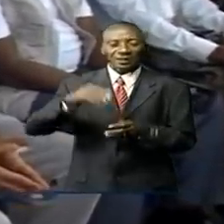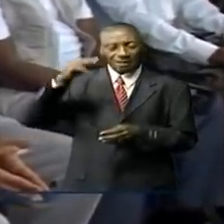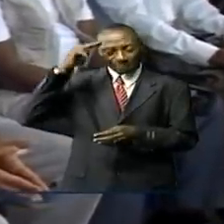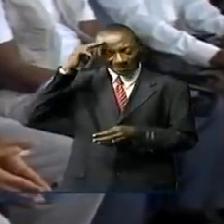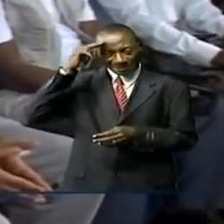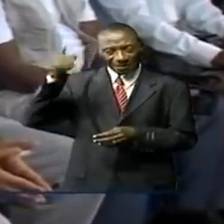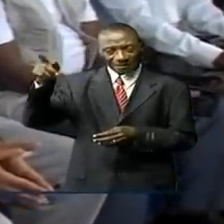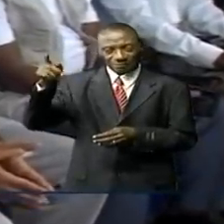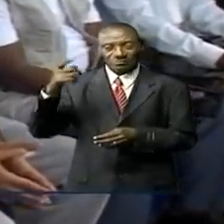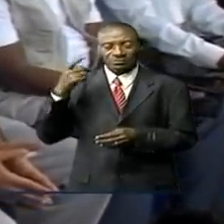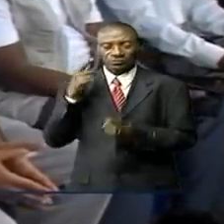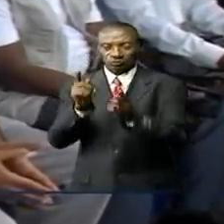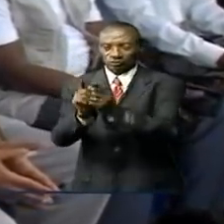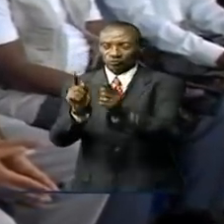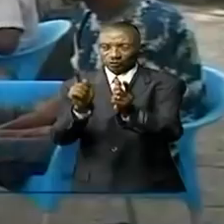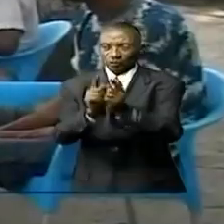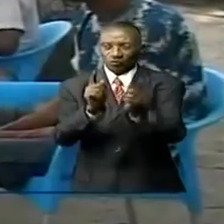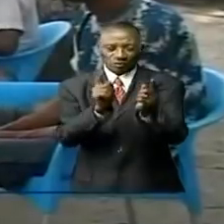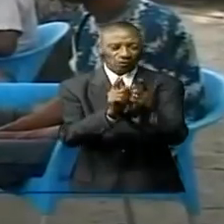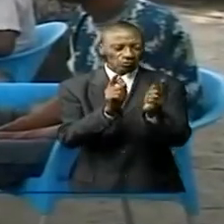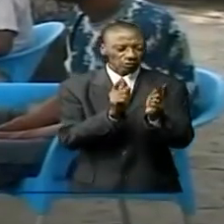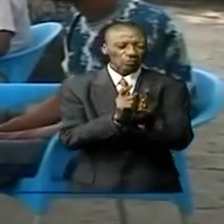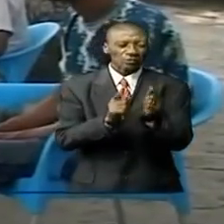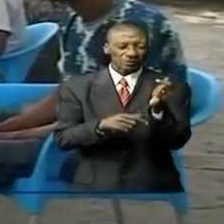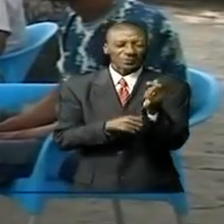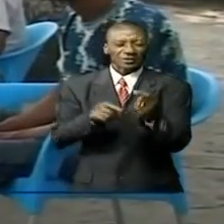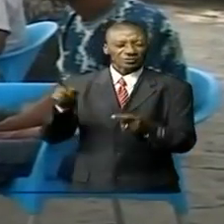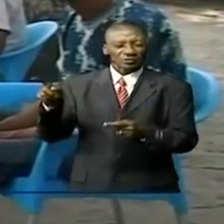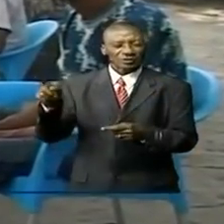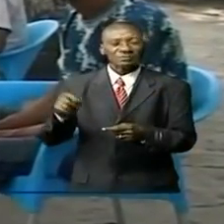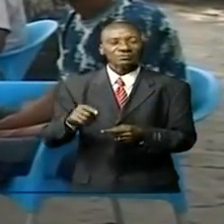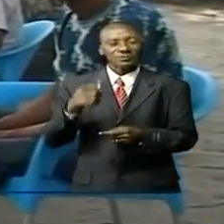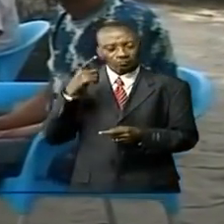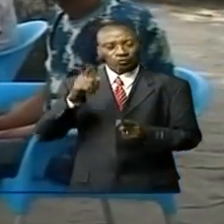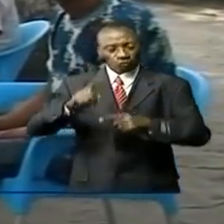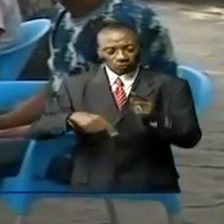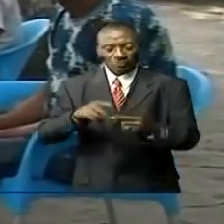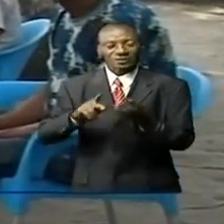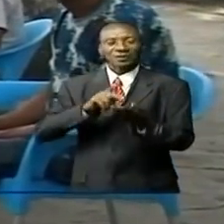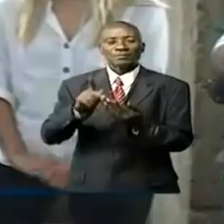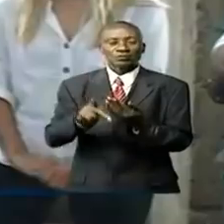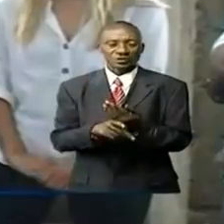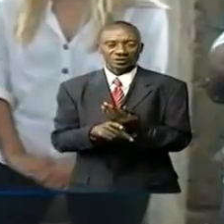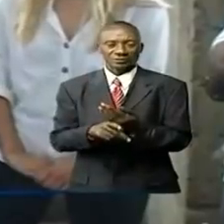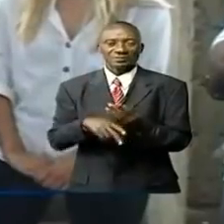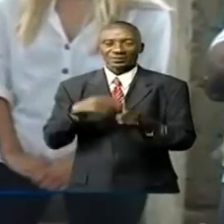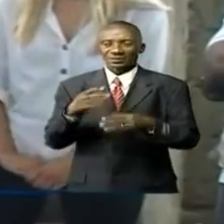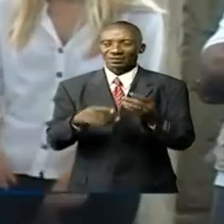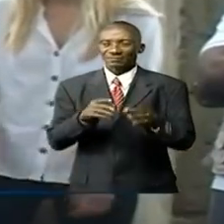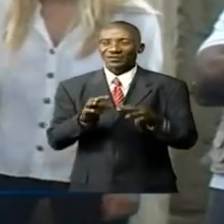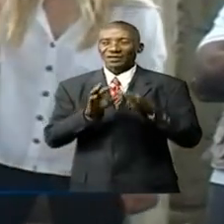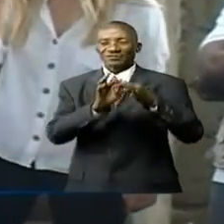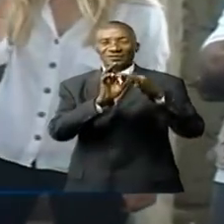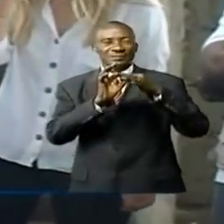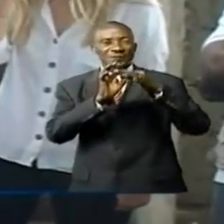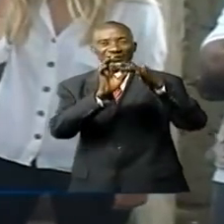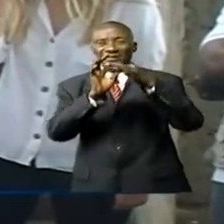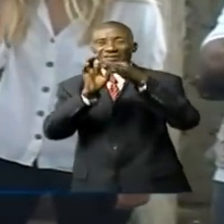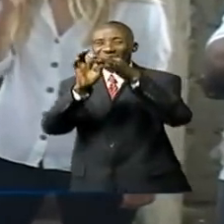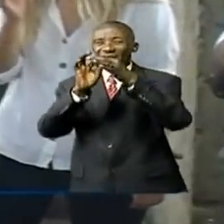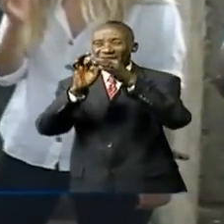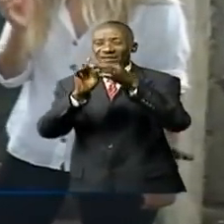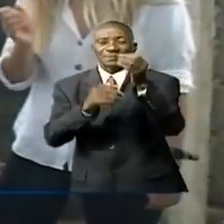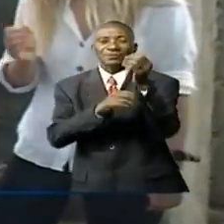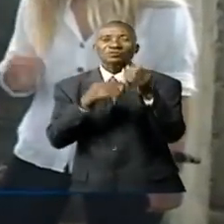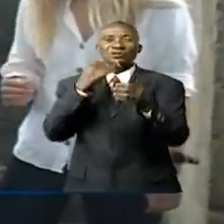bénéficiaires pour assister à la mise en échelle de ces projets avec les partenaires Give Directly qui a lancé les projets en utilisant